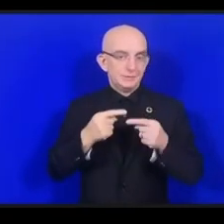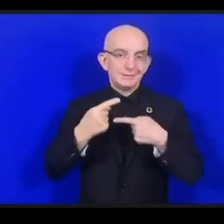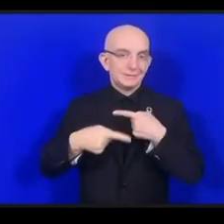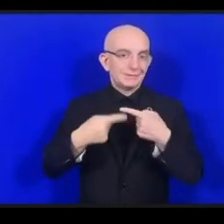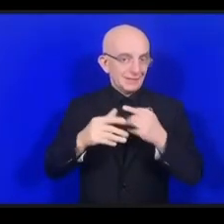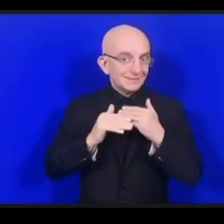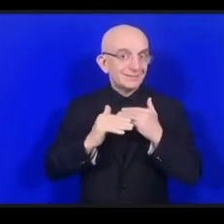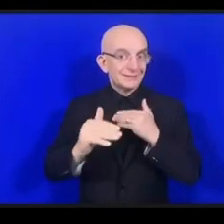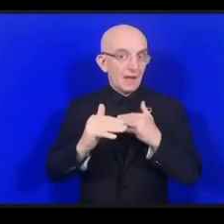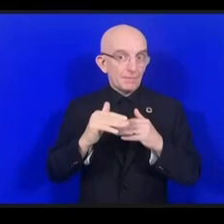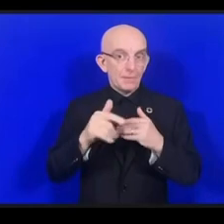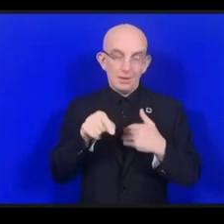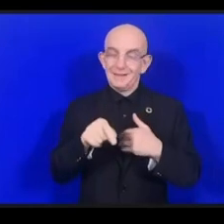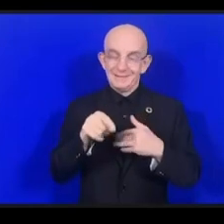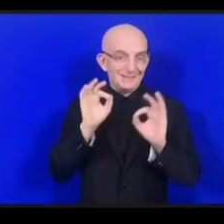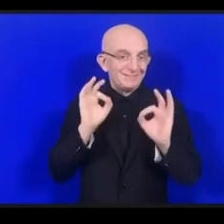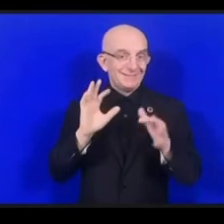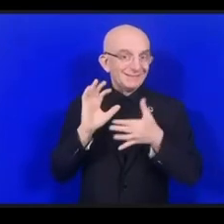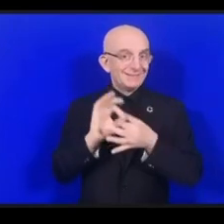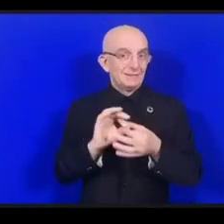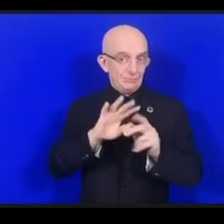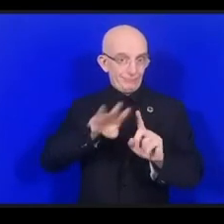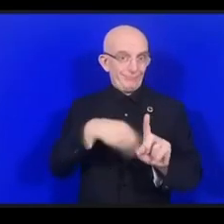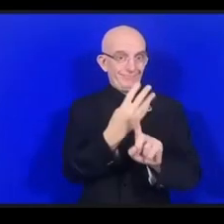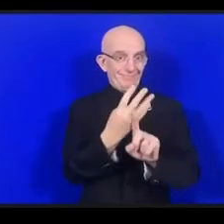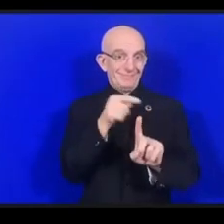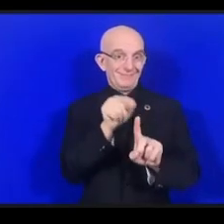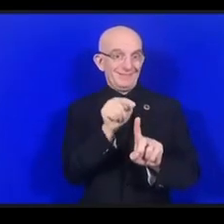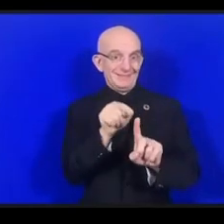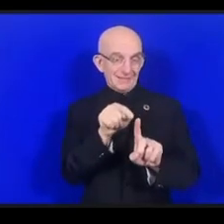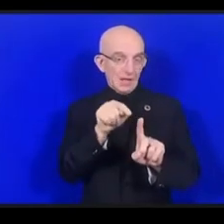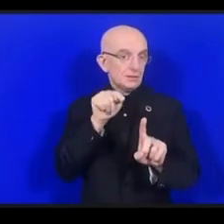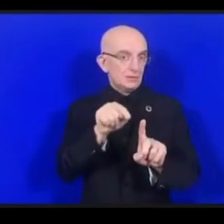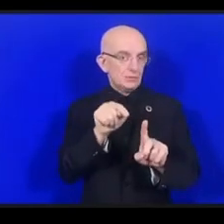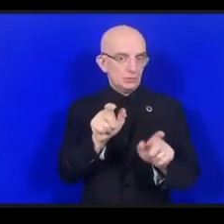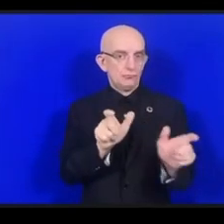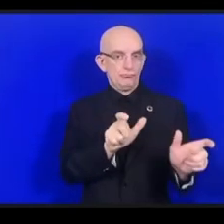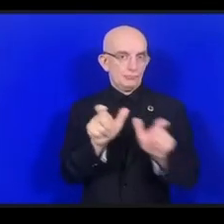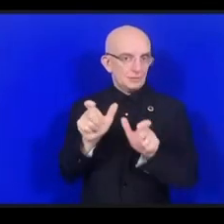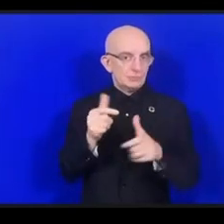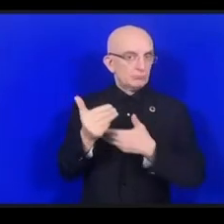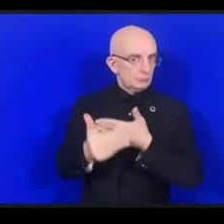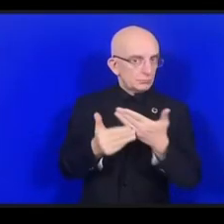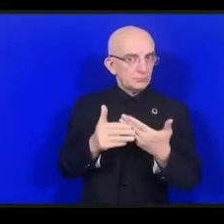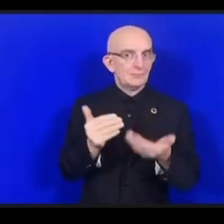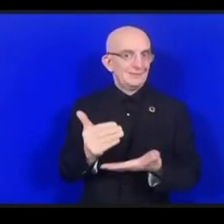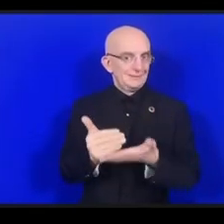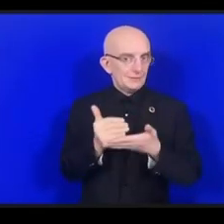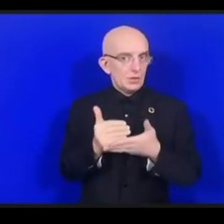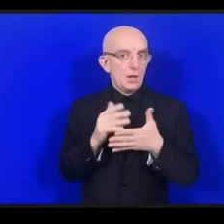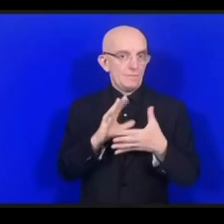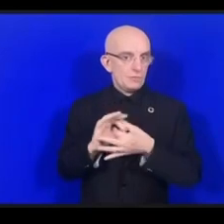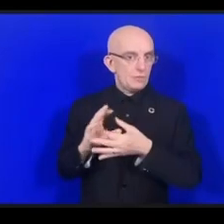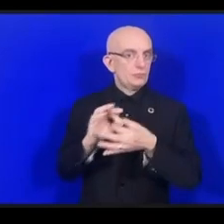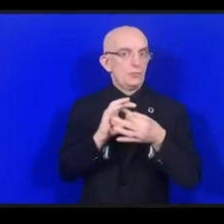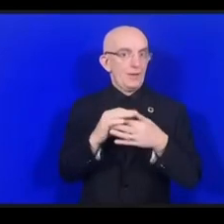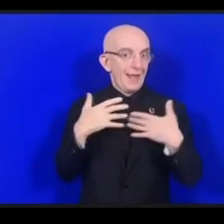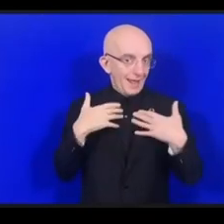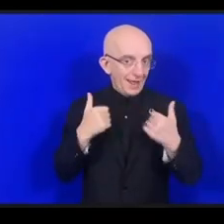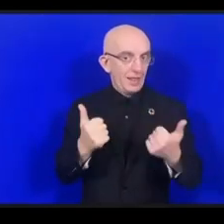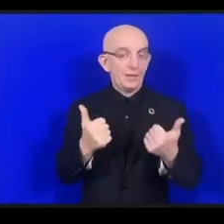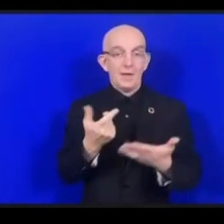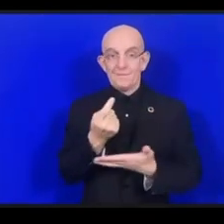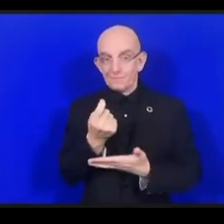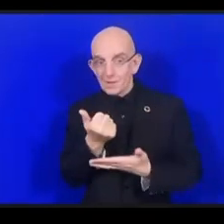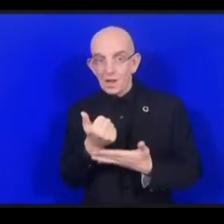施，这样能够支持医疗界和法律和金融的安